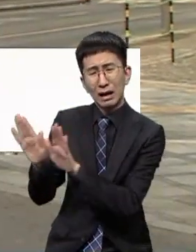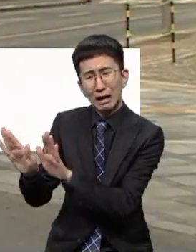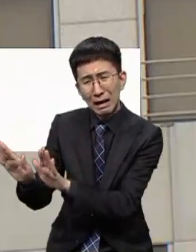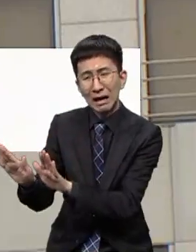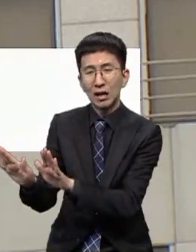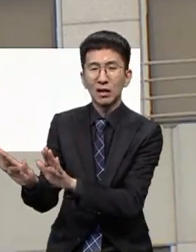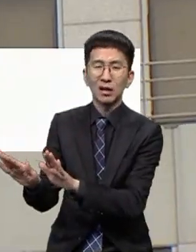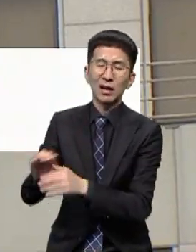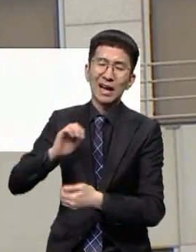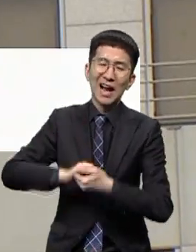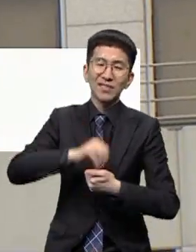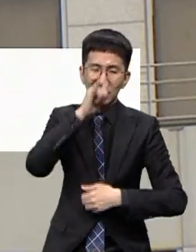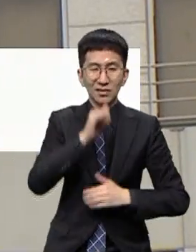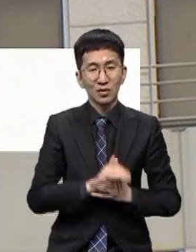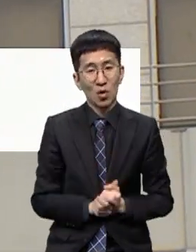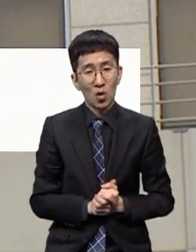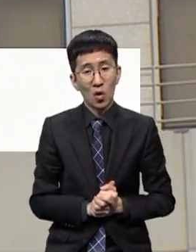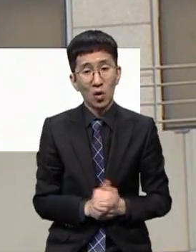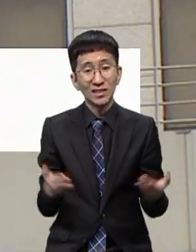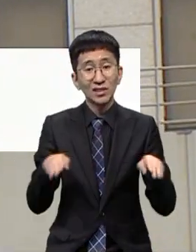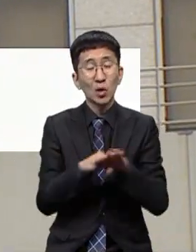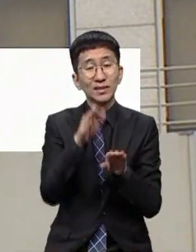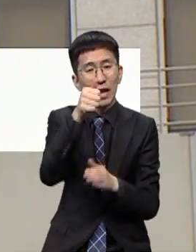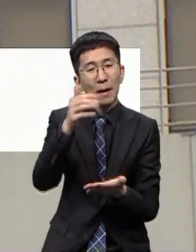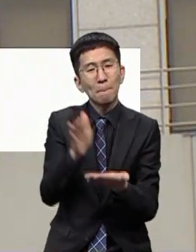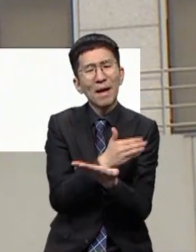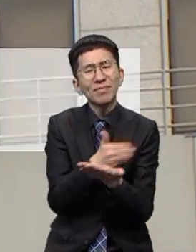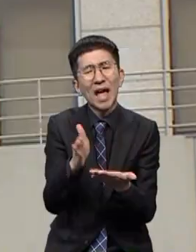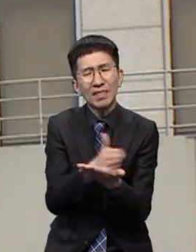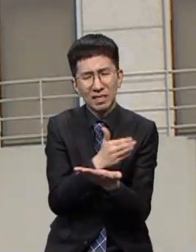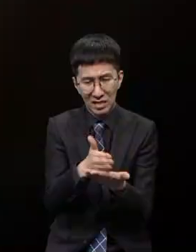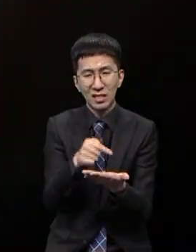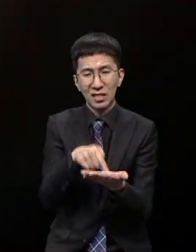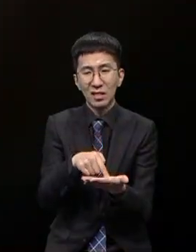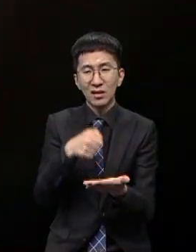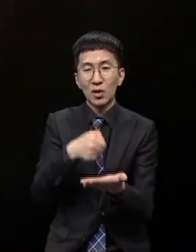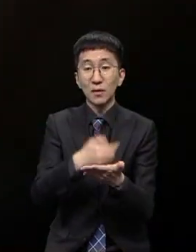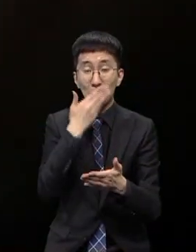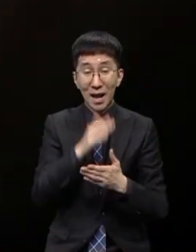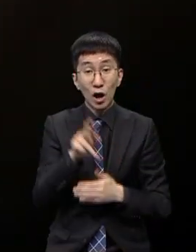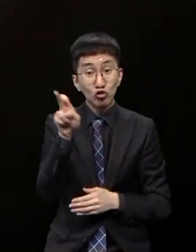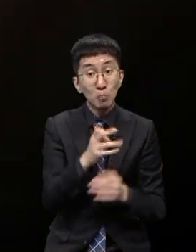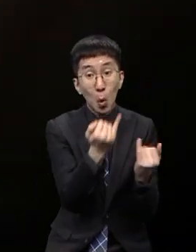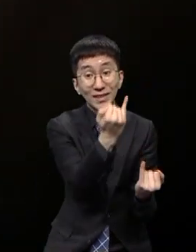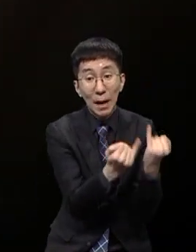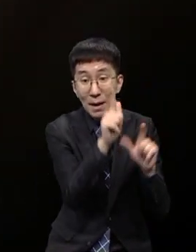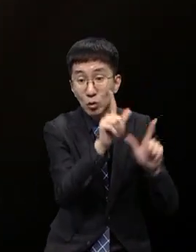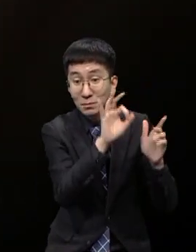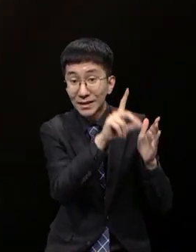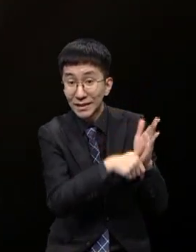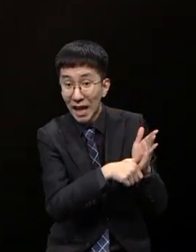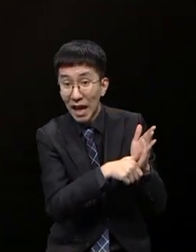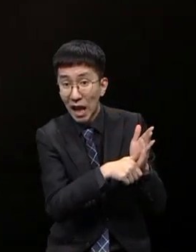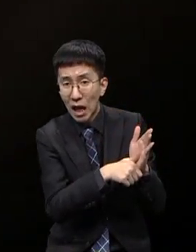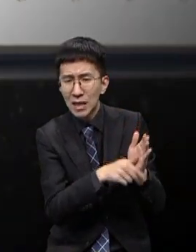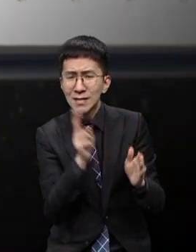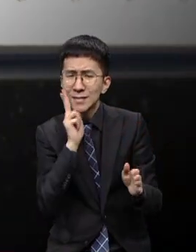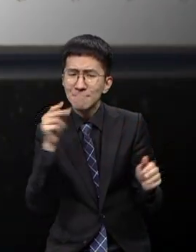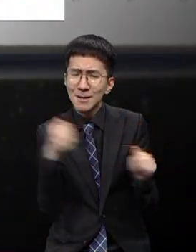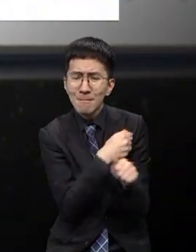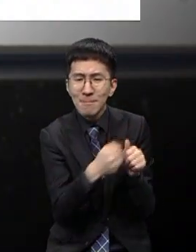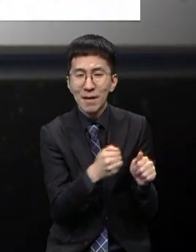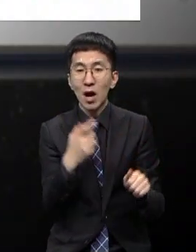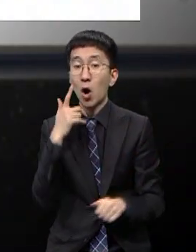부분이 있어요. 시설장의 어떤 판단에 의존할 수밖에 없는 구조거든요. 군포 자매의 경우 중상해 혐의로 구속된